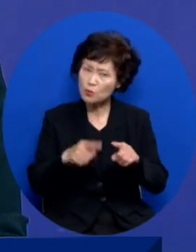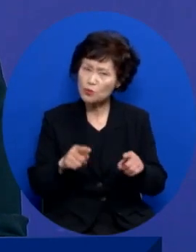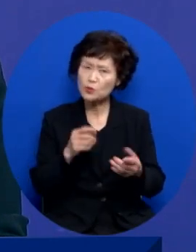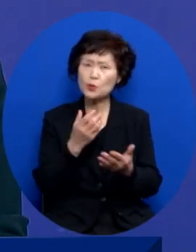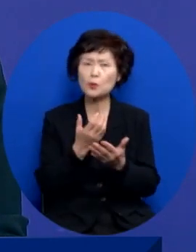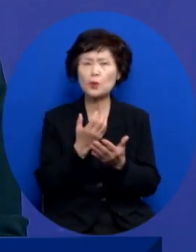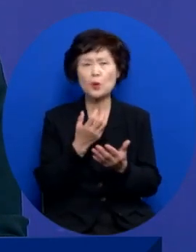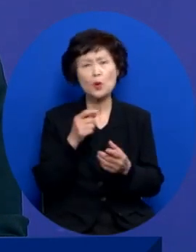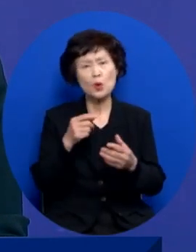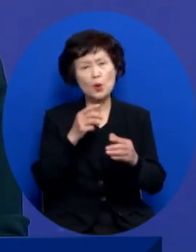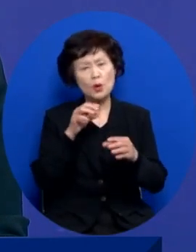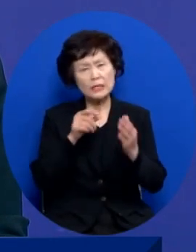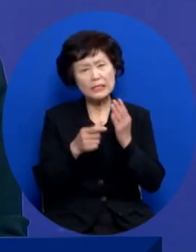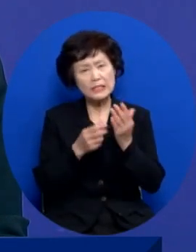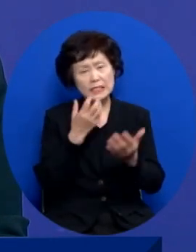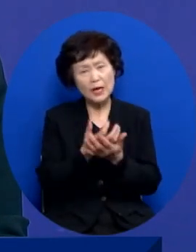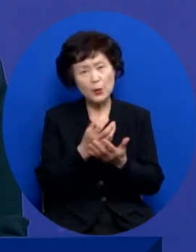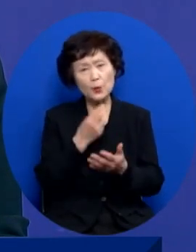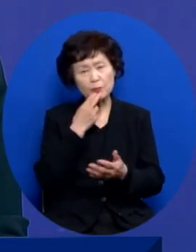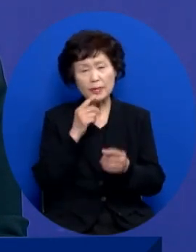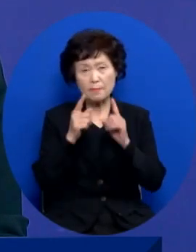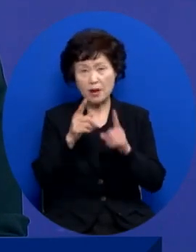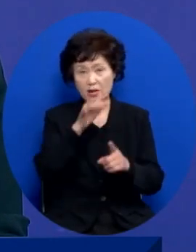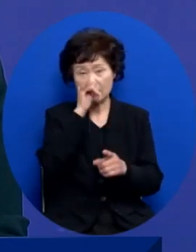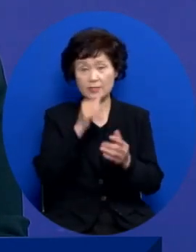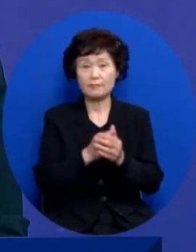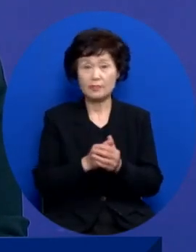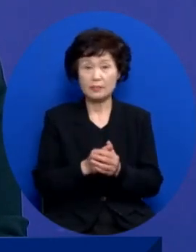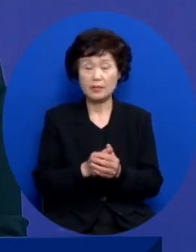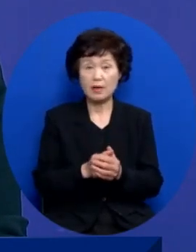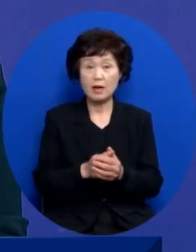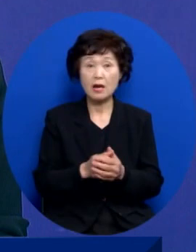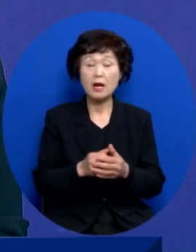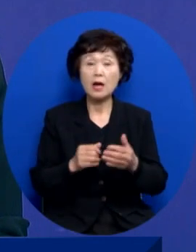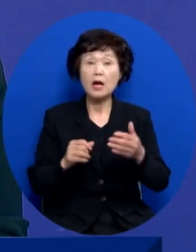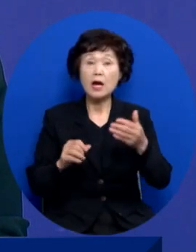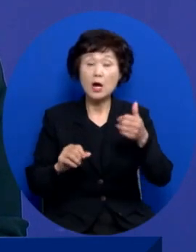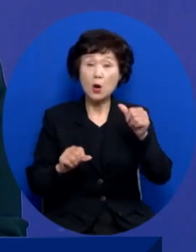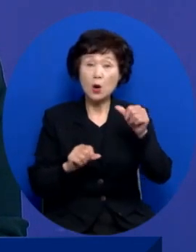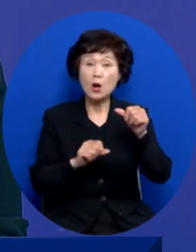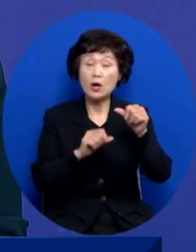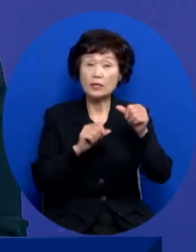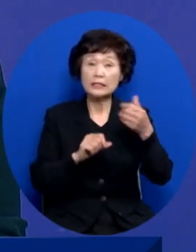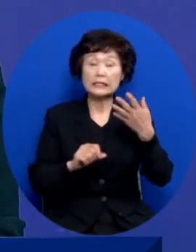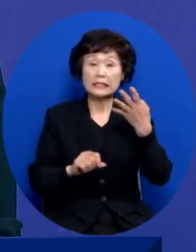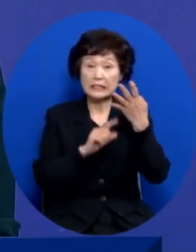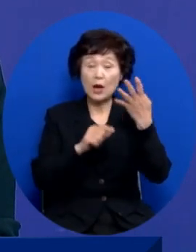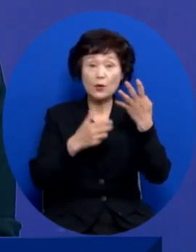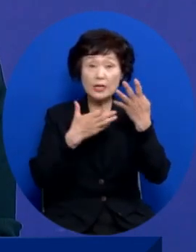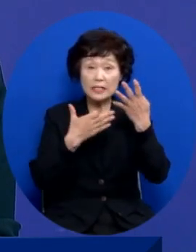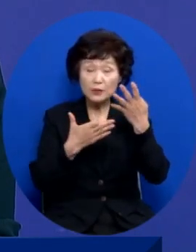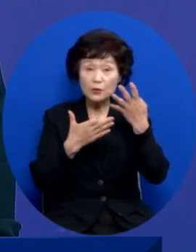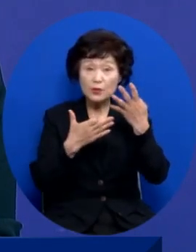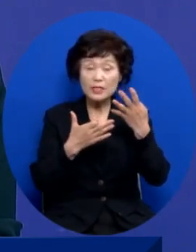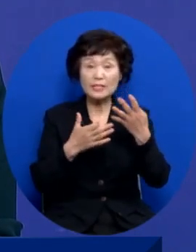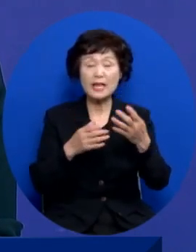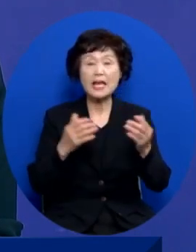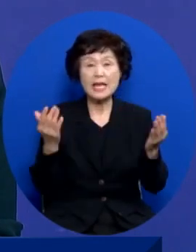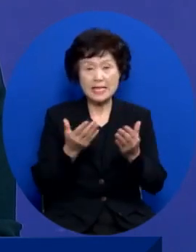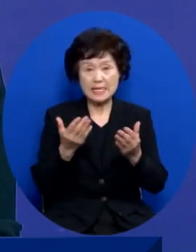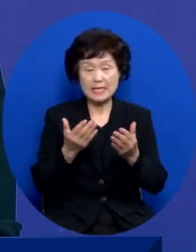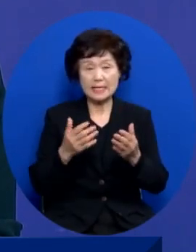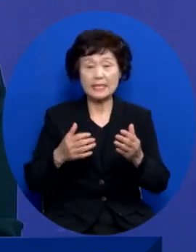따라 통계청과 저출생 고령사회위원회가 지난달 19일 통계 지표 구축에 상호 협력하는 업무 협약을